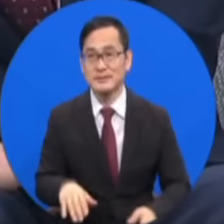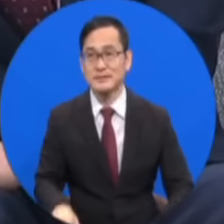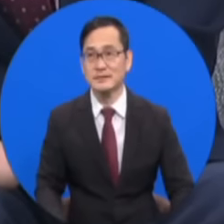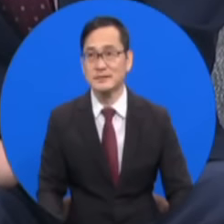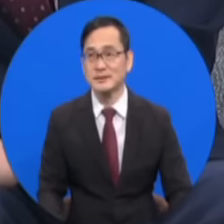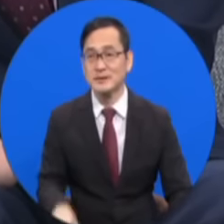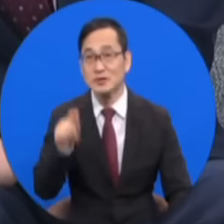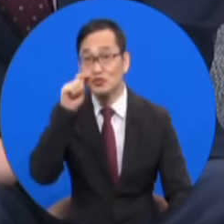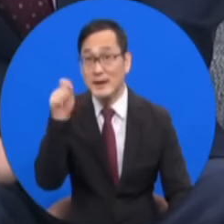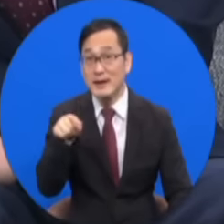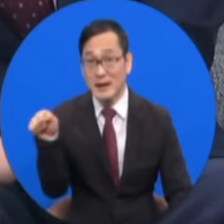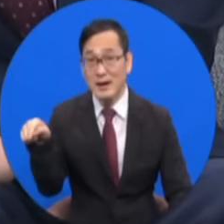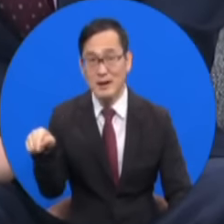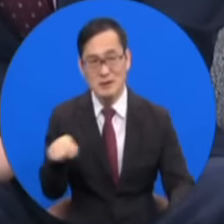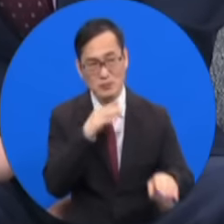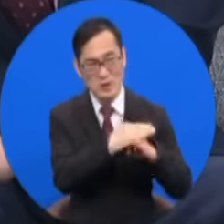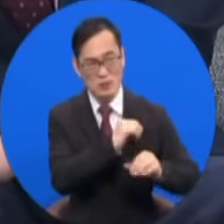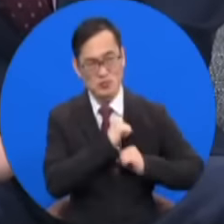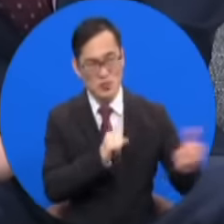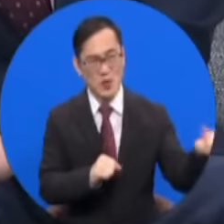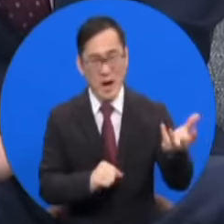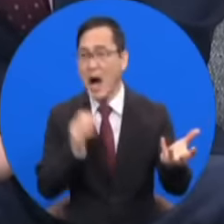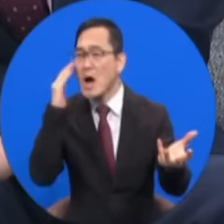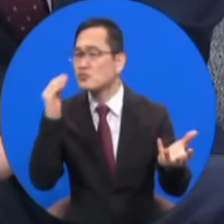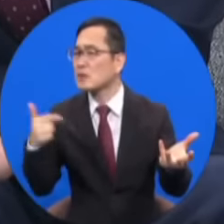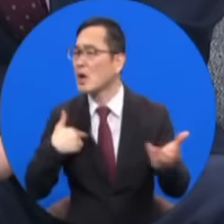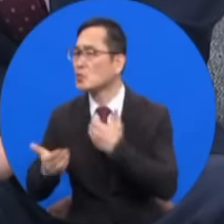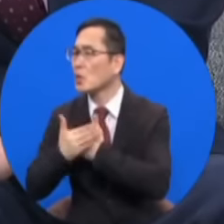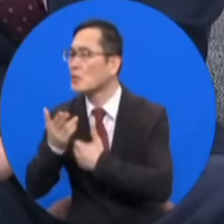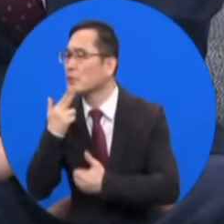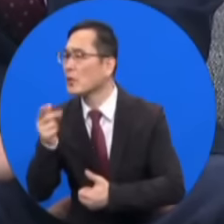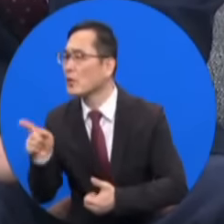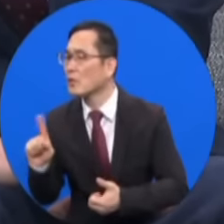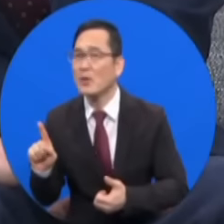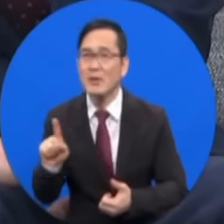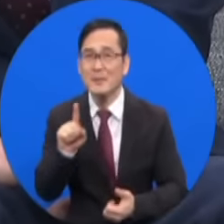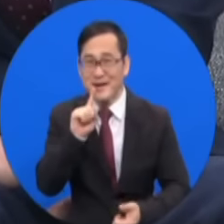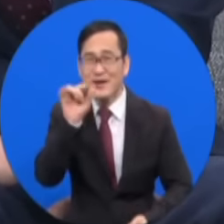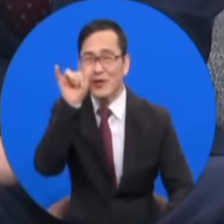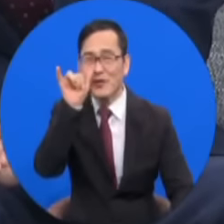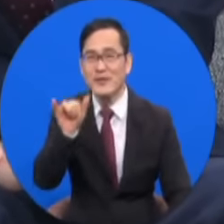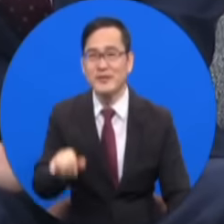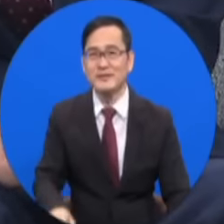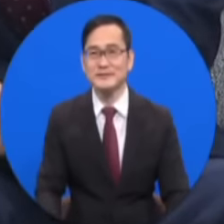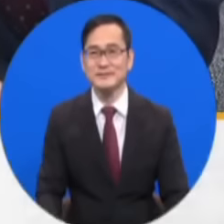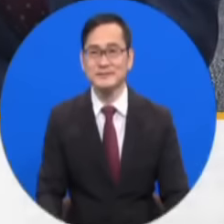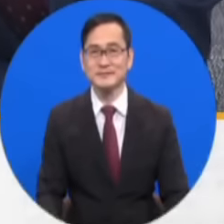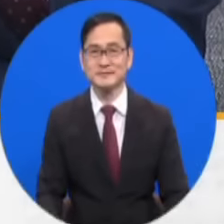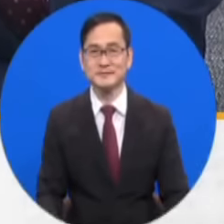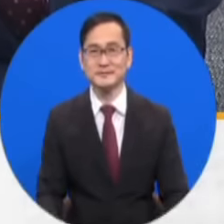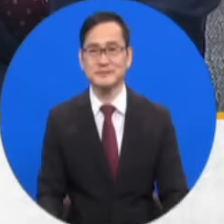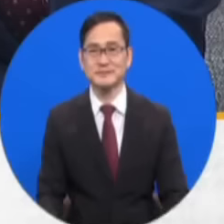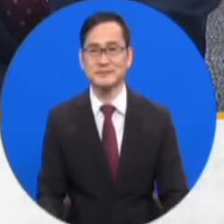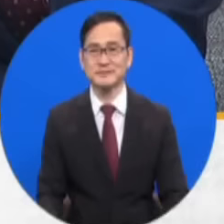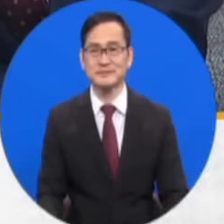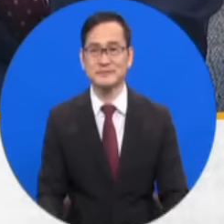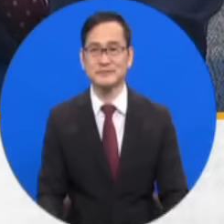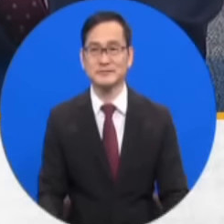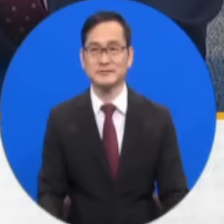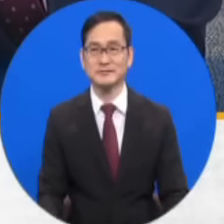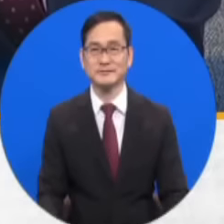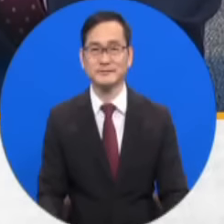이거 불을 지피고 있어요 뭐 북한군이 오는데 한국군은 어떻게 할 거냐 뭐 이런 식으로 뭐 근데 저는 이제 그 뭐